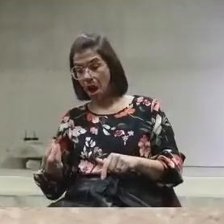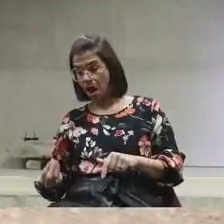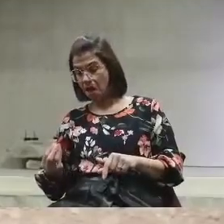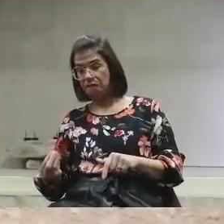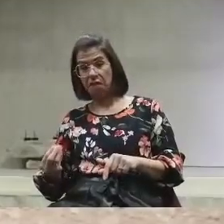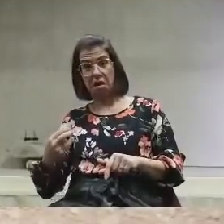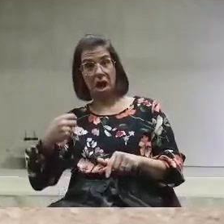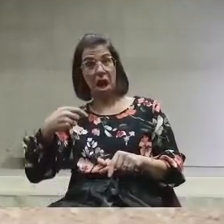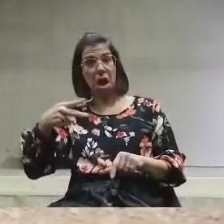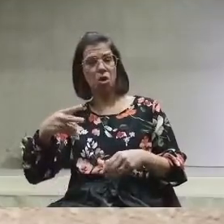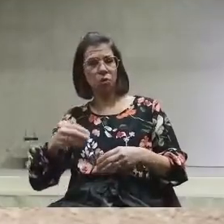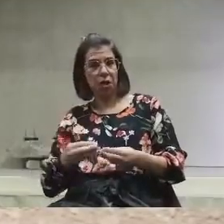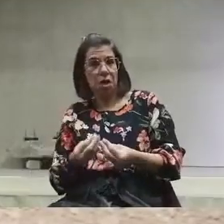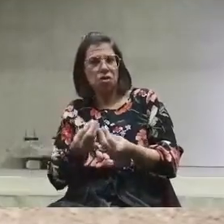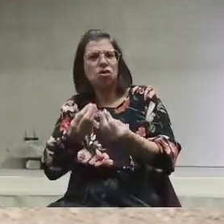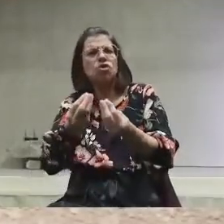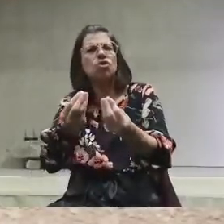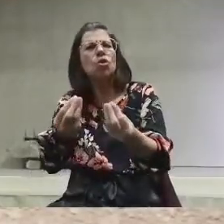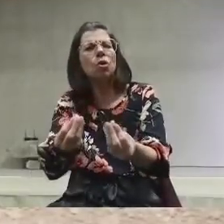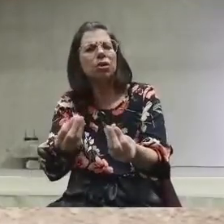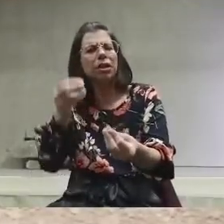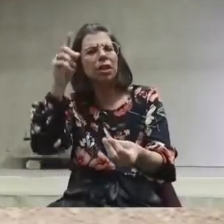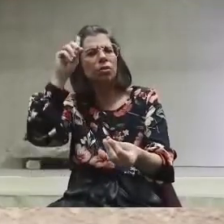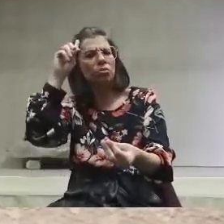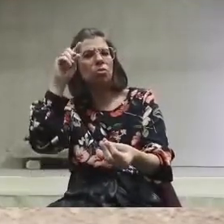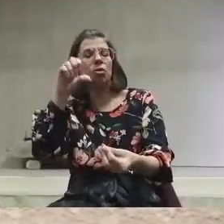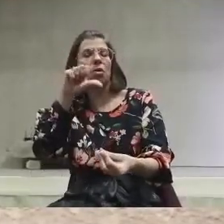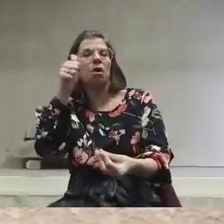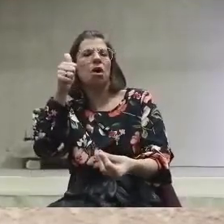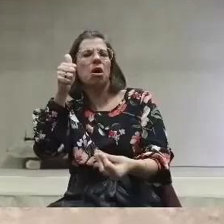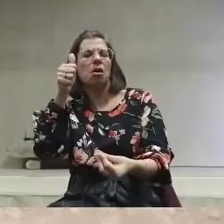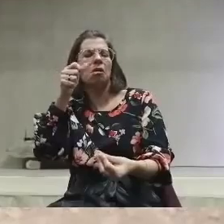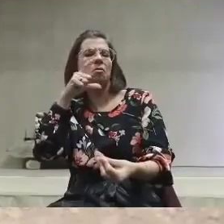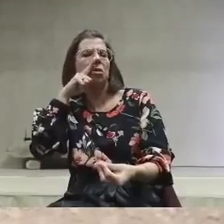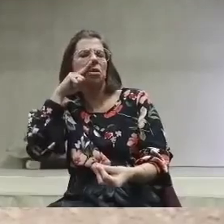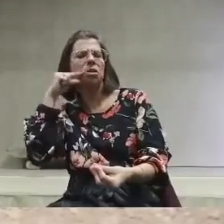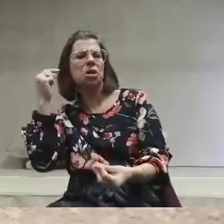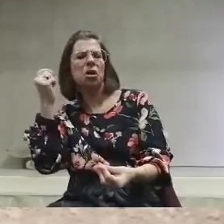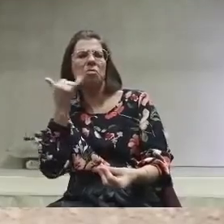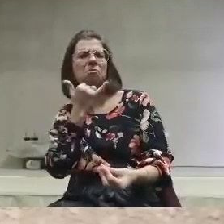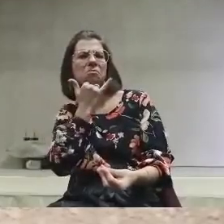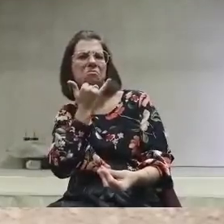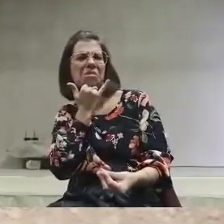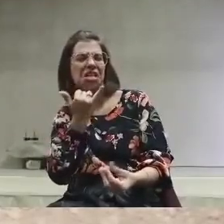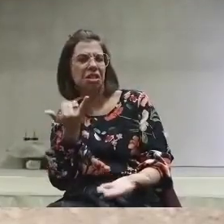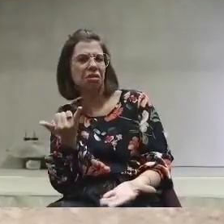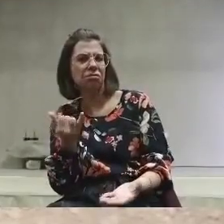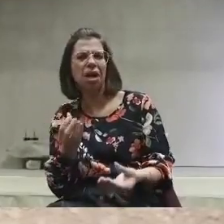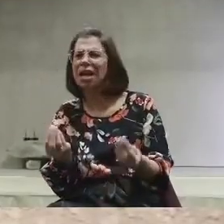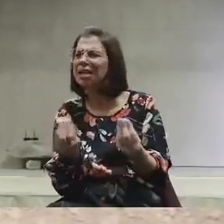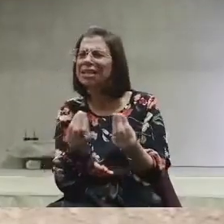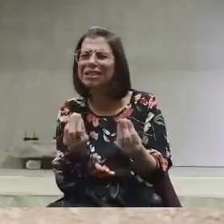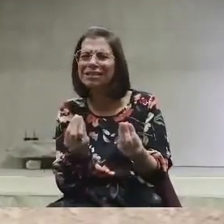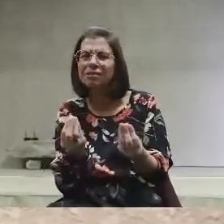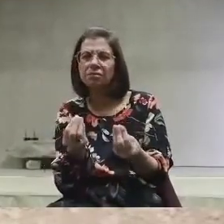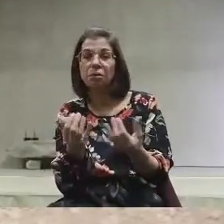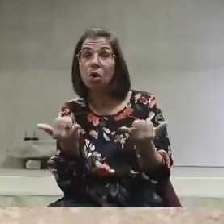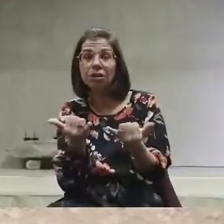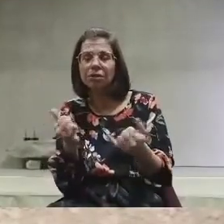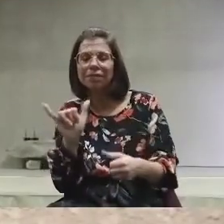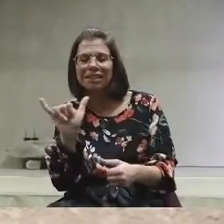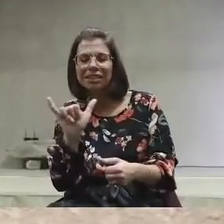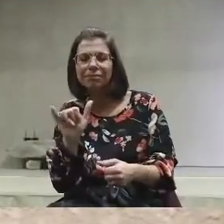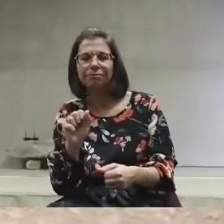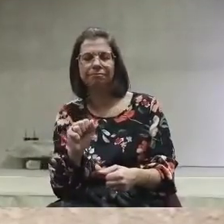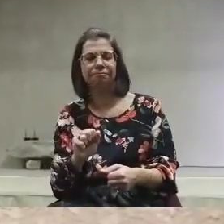n'y a pas d'amour plus grand que de donner sa vie pour quelqu'un d'autre, pour ses amis. Et Jésus l'a fait pour